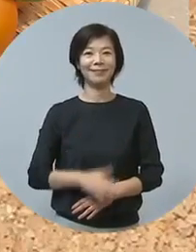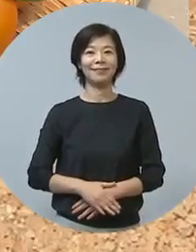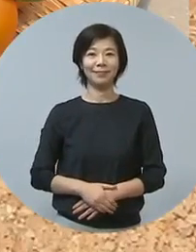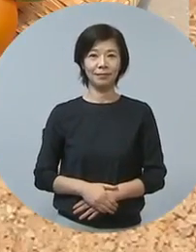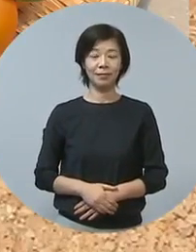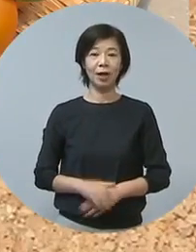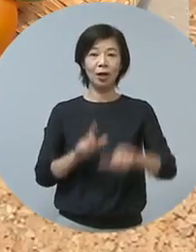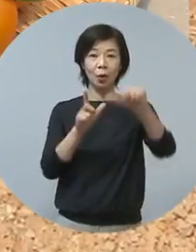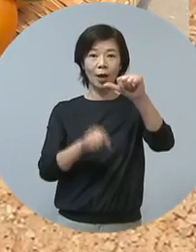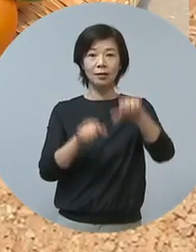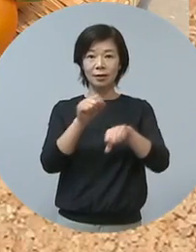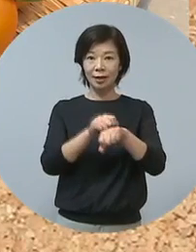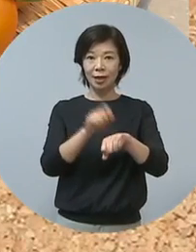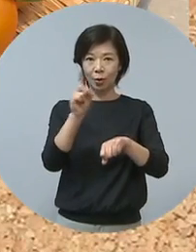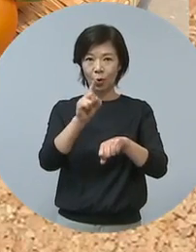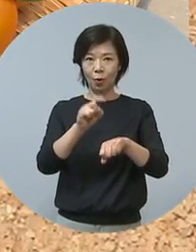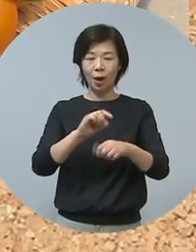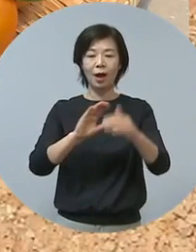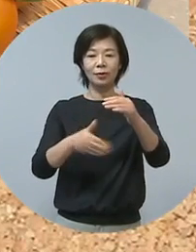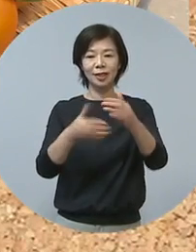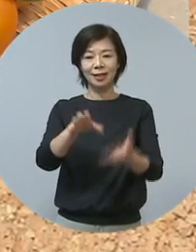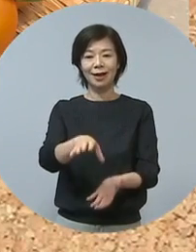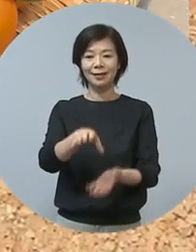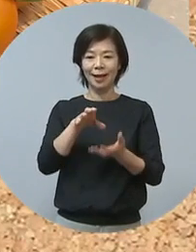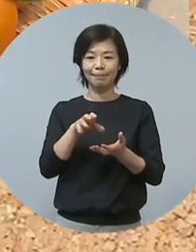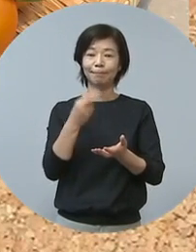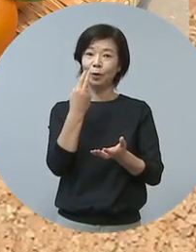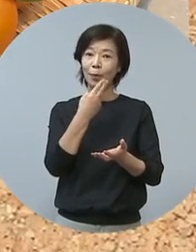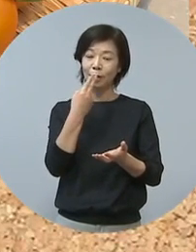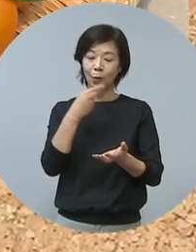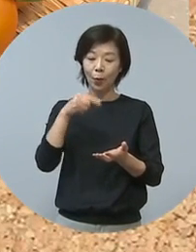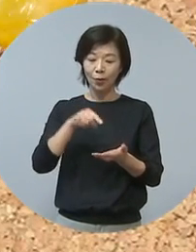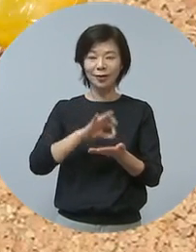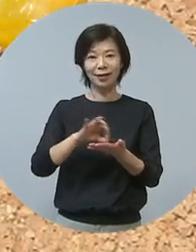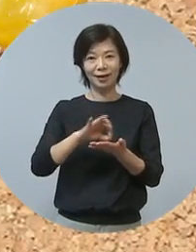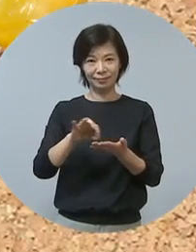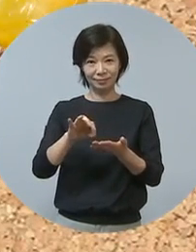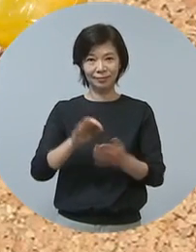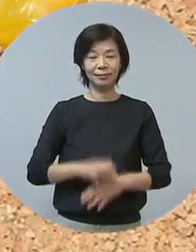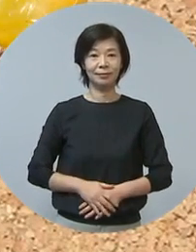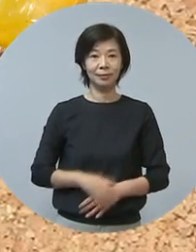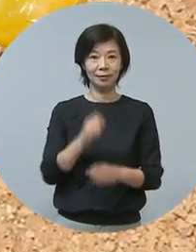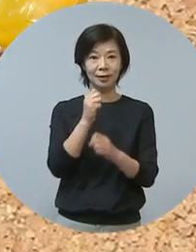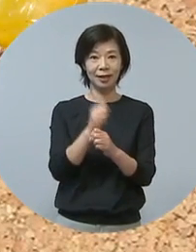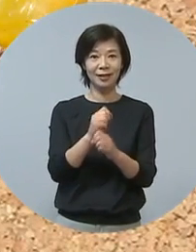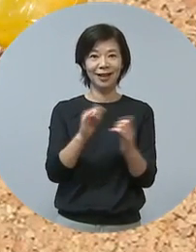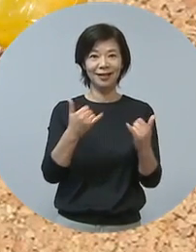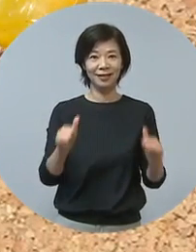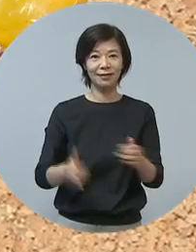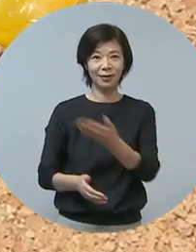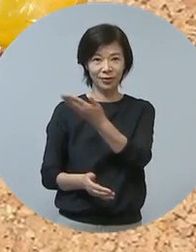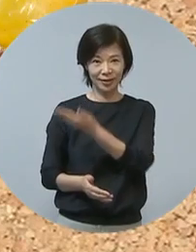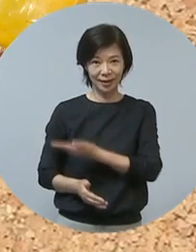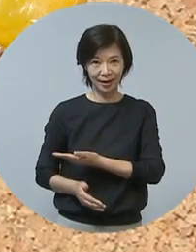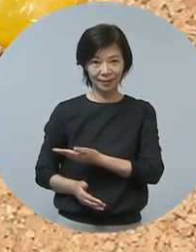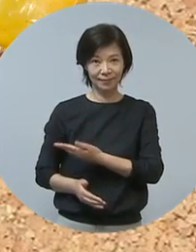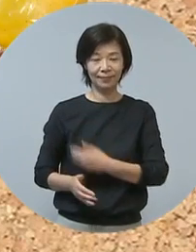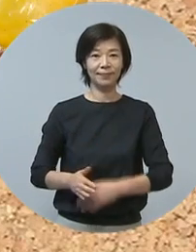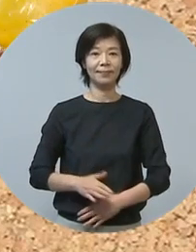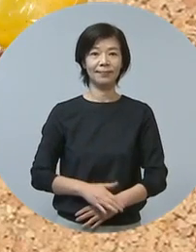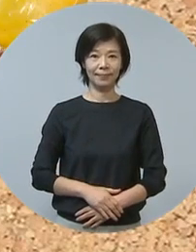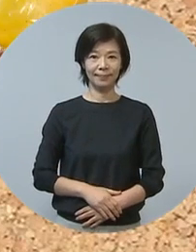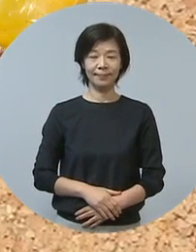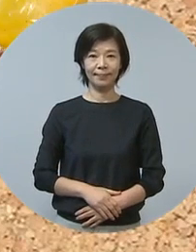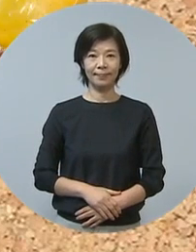5月の食材は藤沢さんのトマトを使います。トマトの生産者はご覧の方々です。